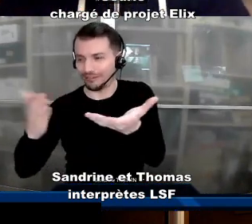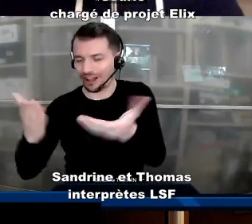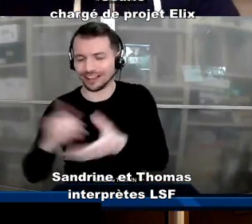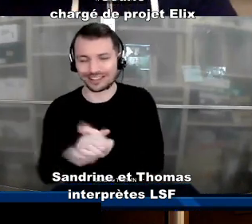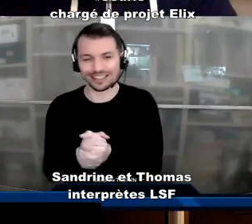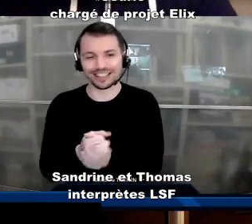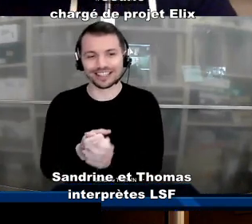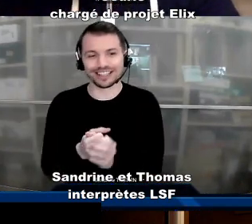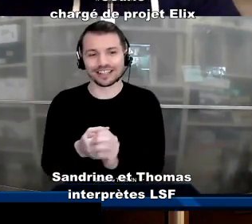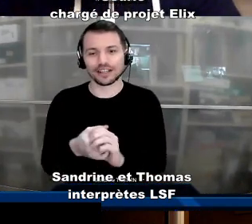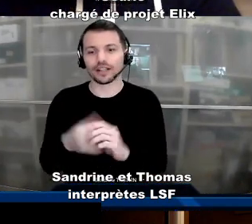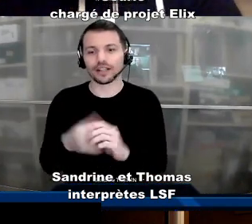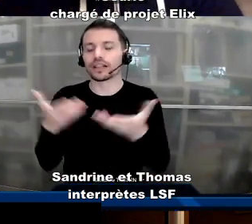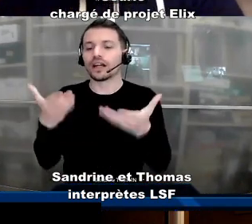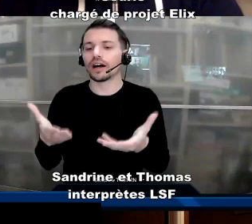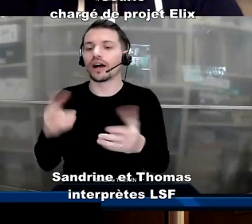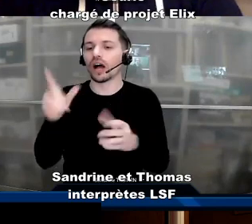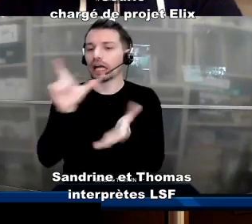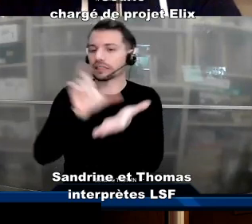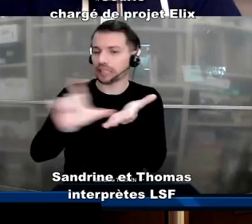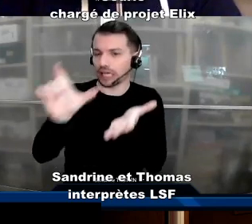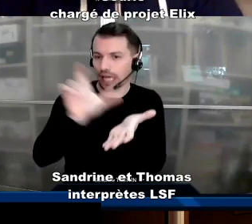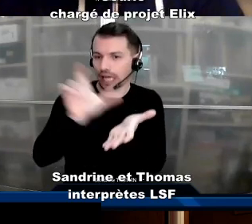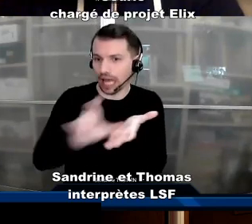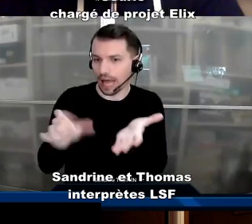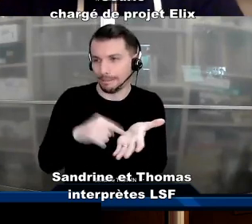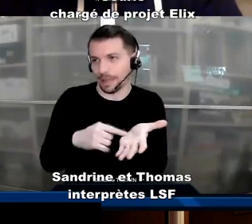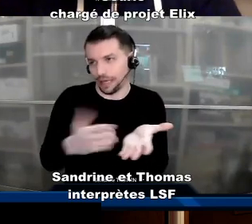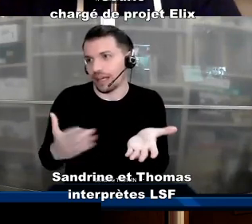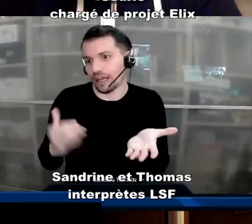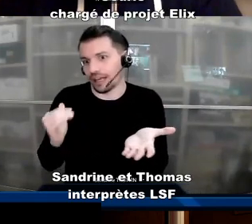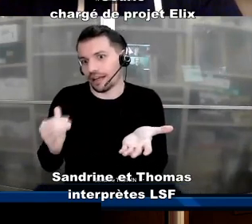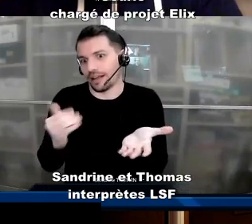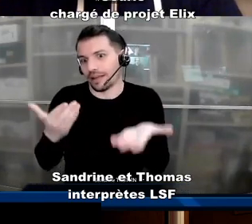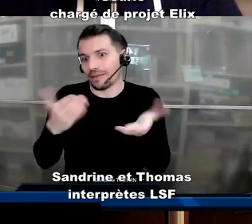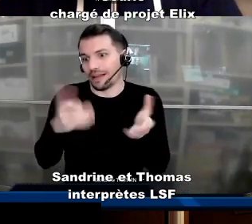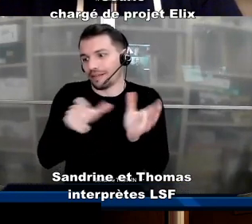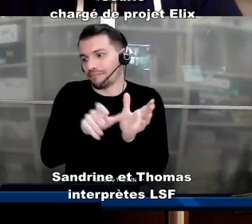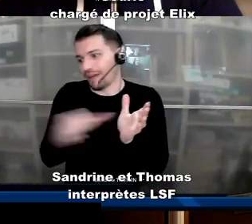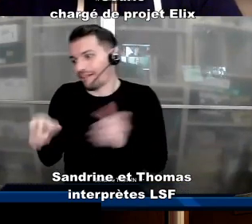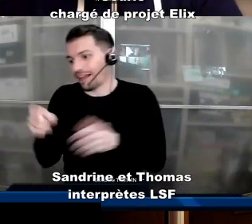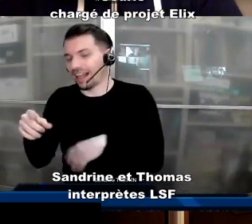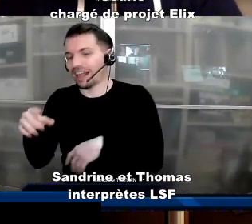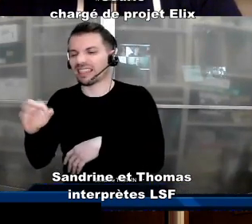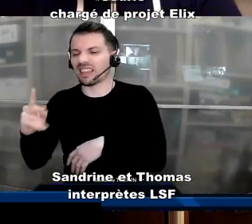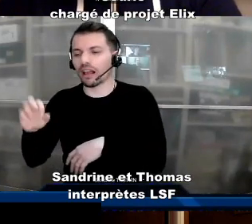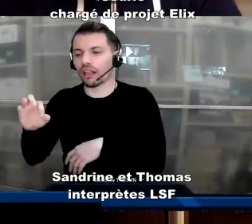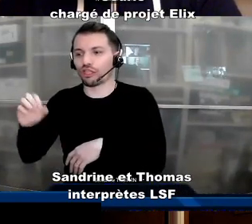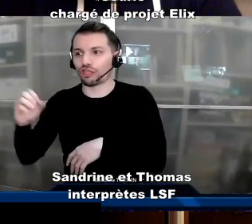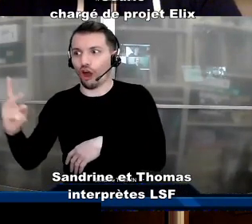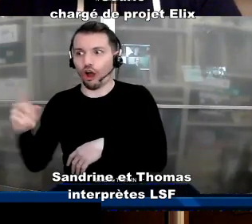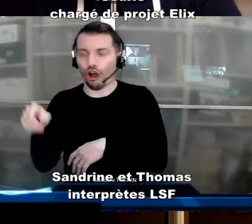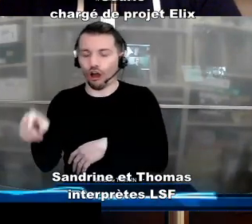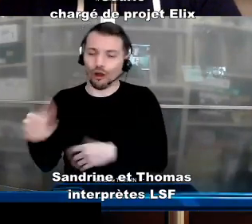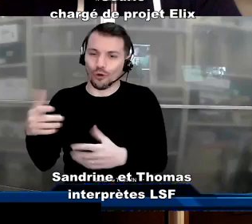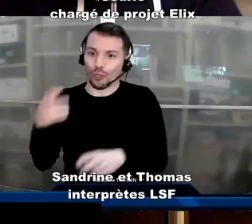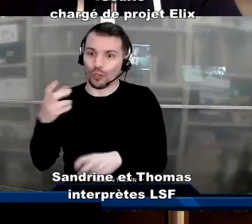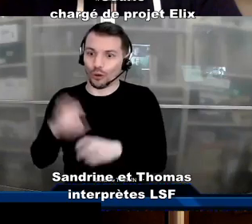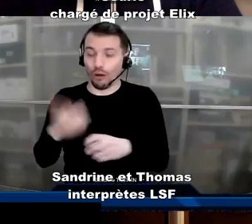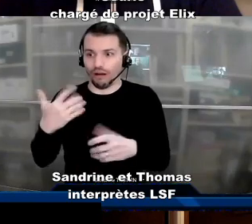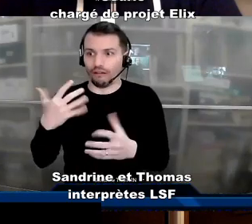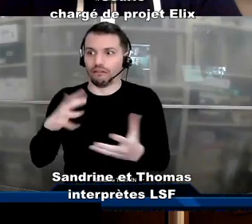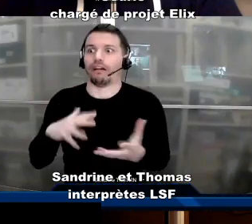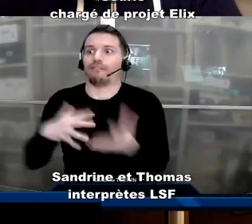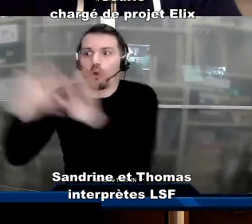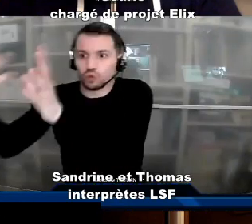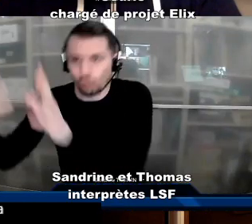cool. Bah... Non, mais on est déjà sur Instagram. Maintenant, il y a TikTok. C'est très dur de suivre. Hein,